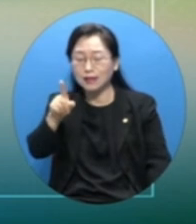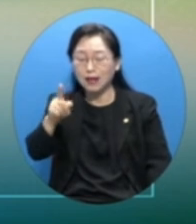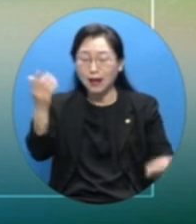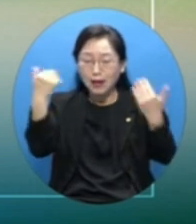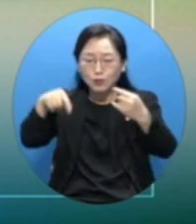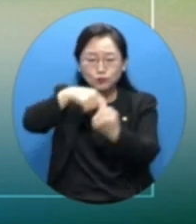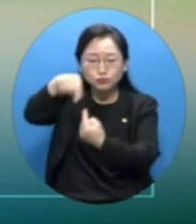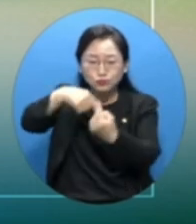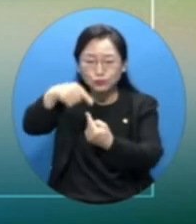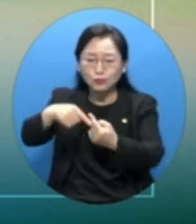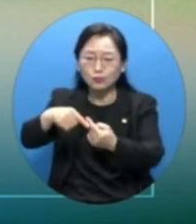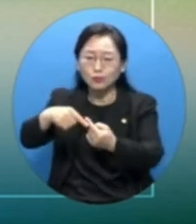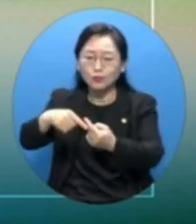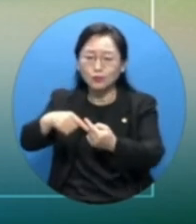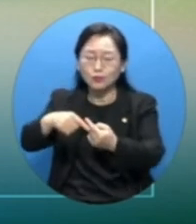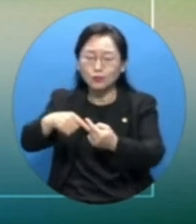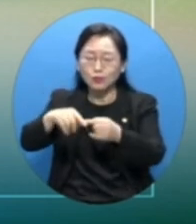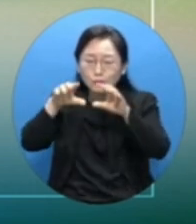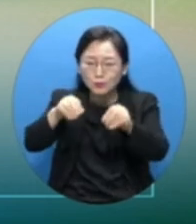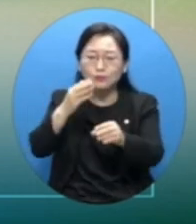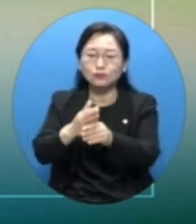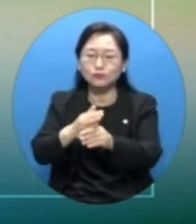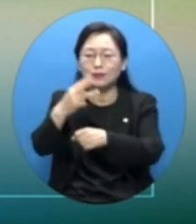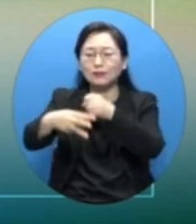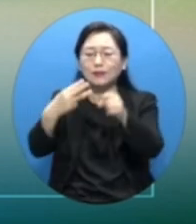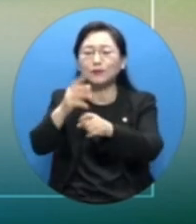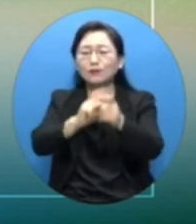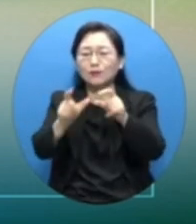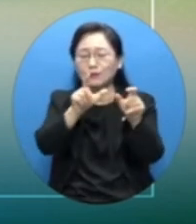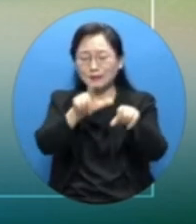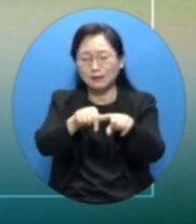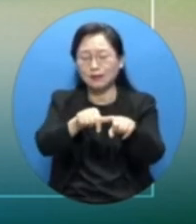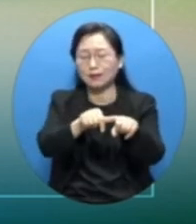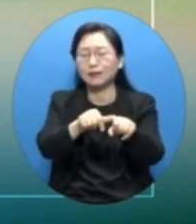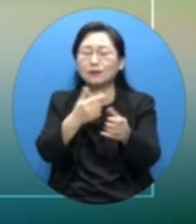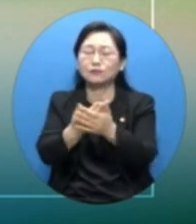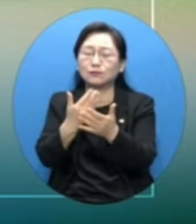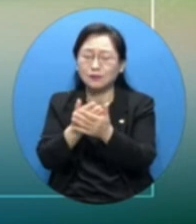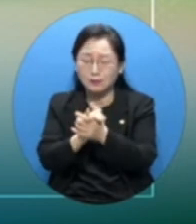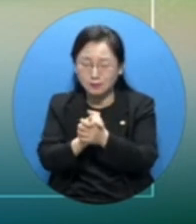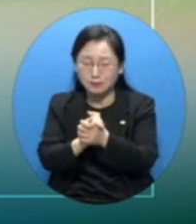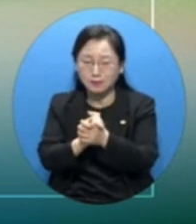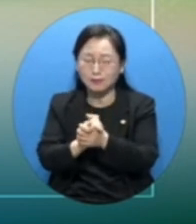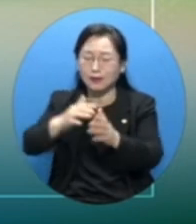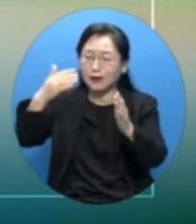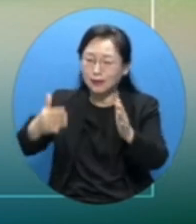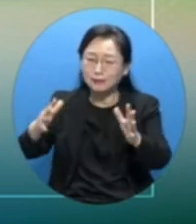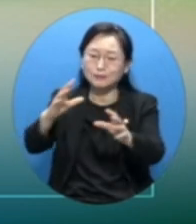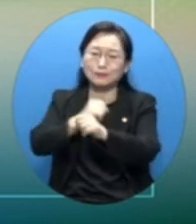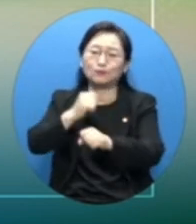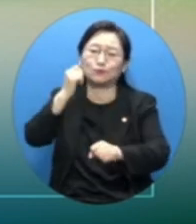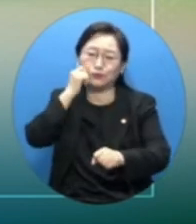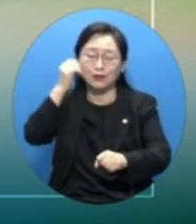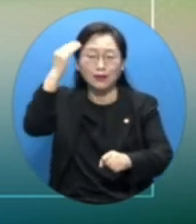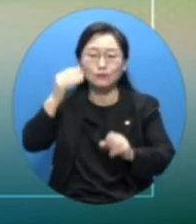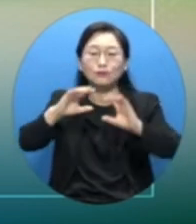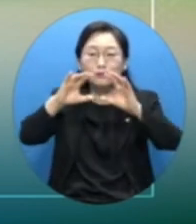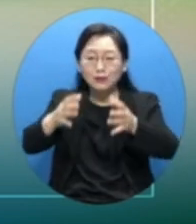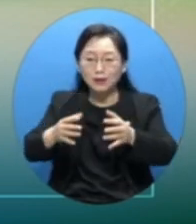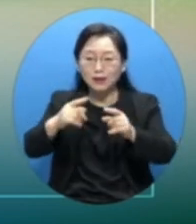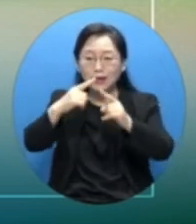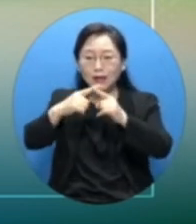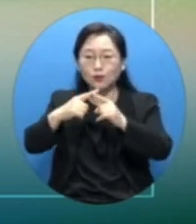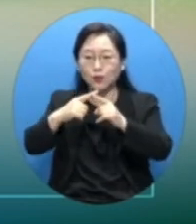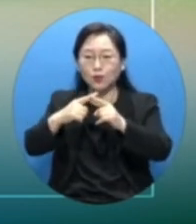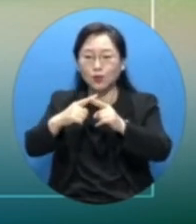일도 못하고 있습니다. 3년만 더 시간을 주신다면. 끝맺음을 짓지 못한 조선